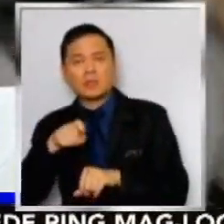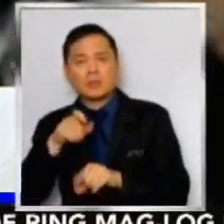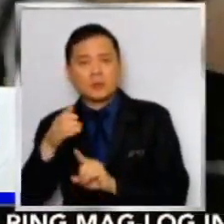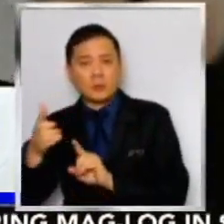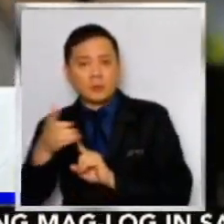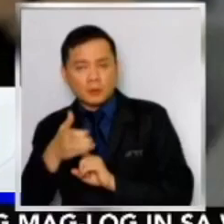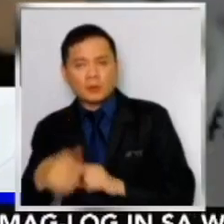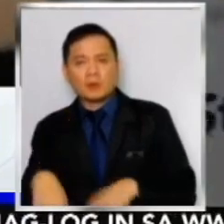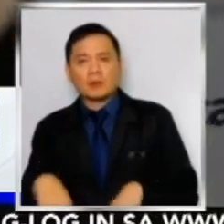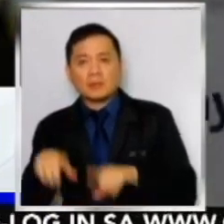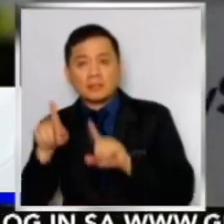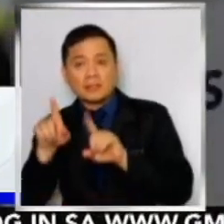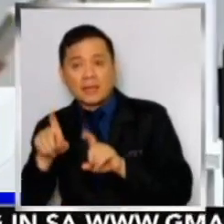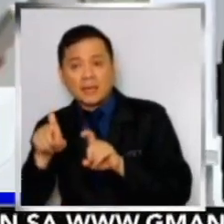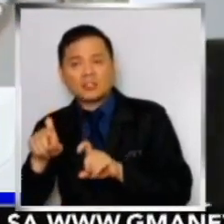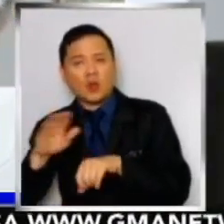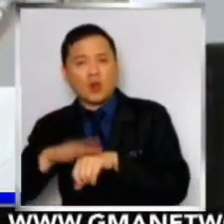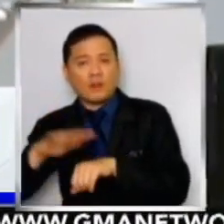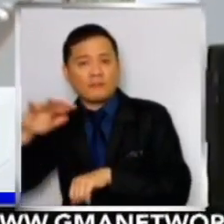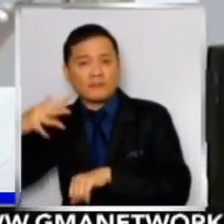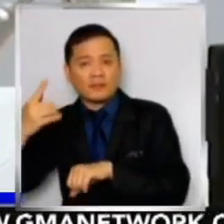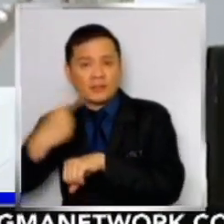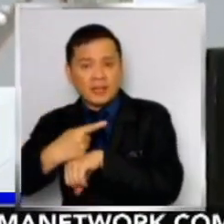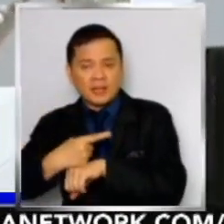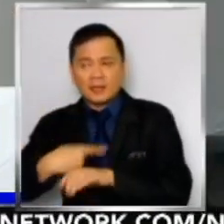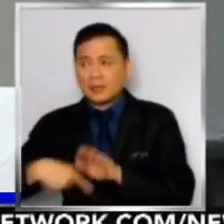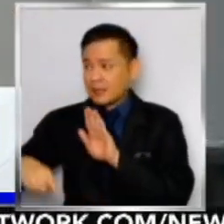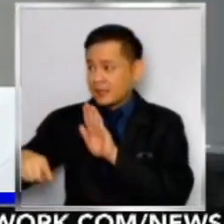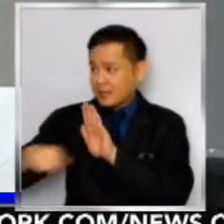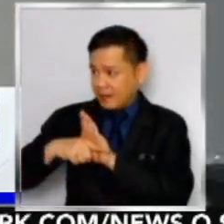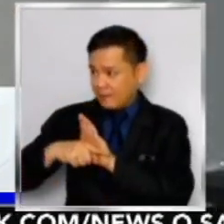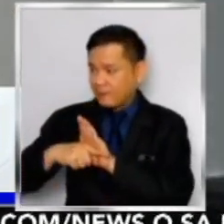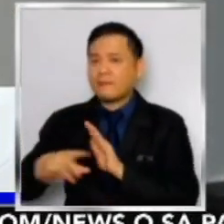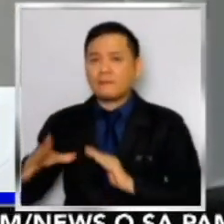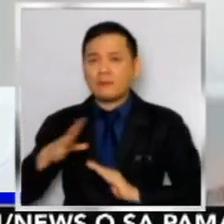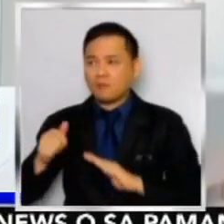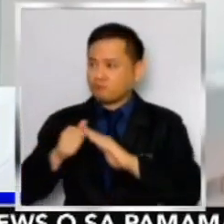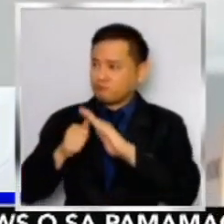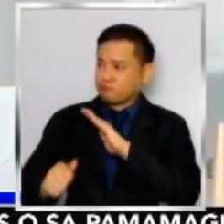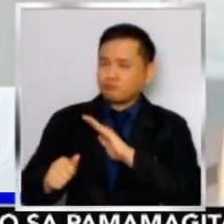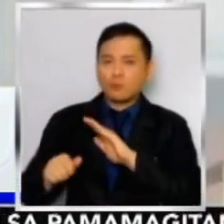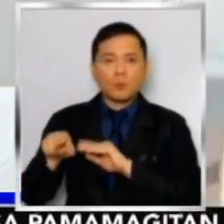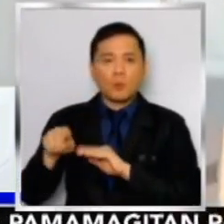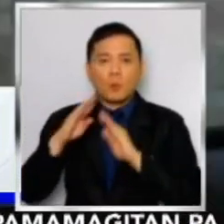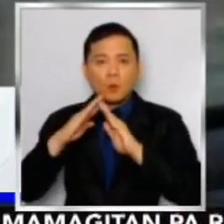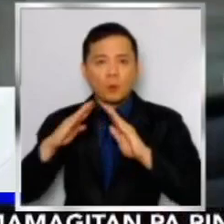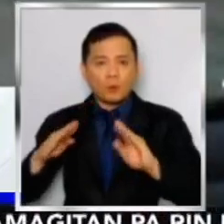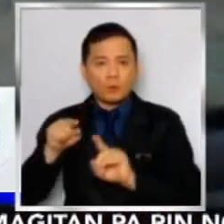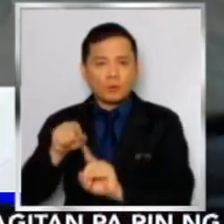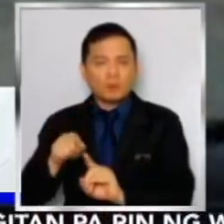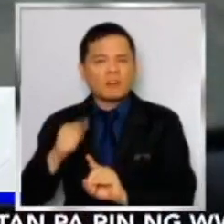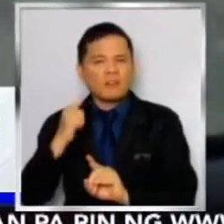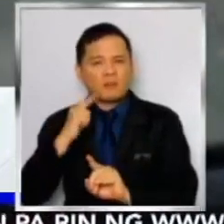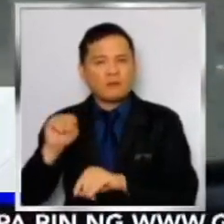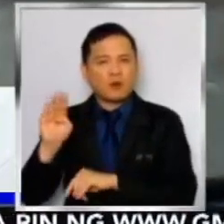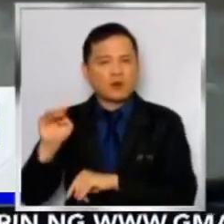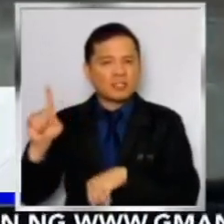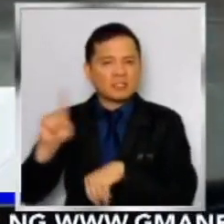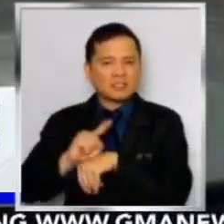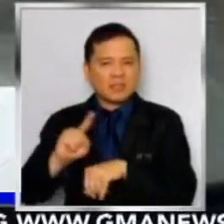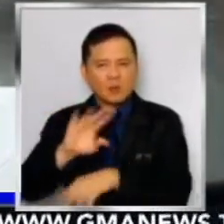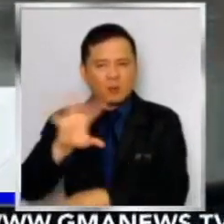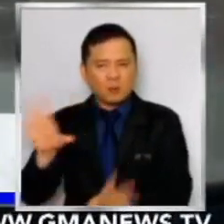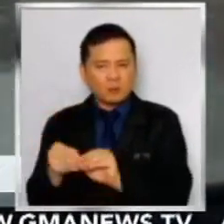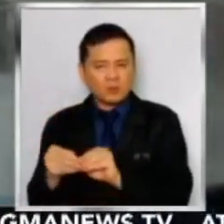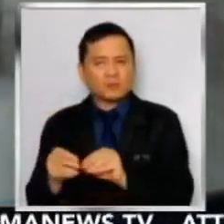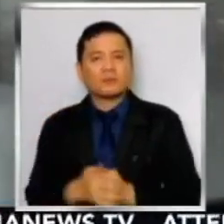test sa 5 araw, at kung negatibo, ay itutuloy ang home quarantine hanggang sa 14 na araw. Simula naman sa February 10,